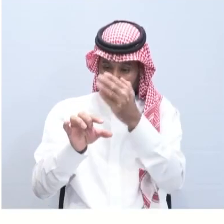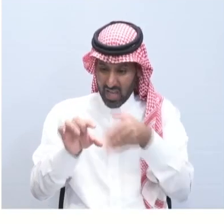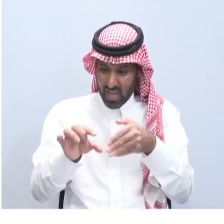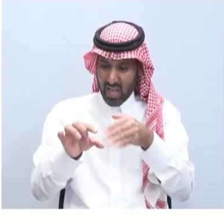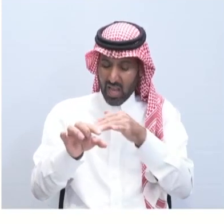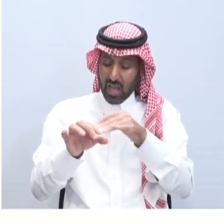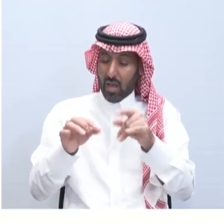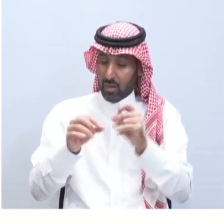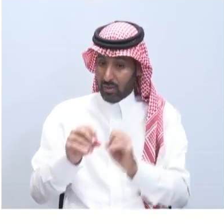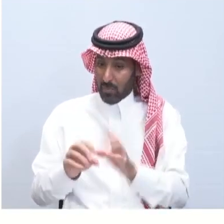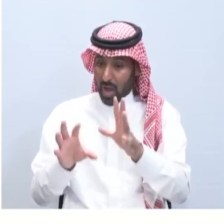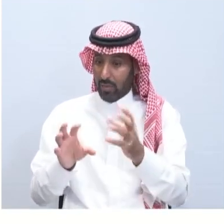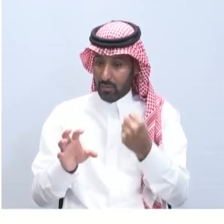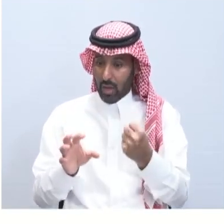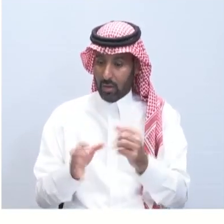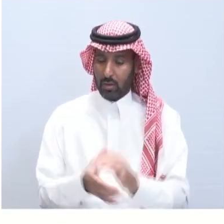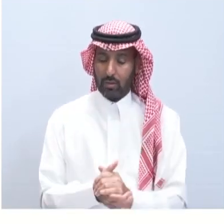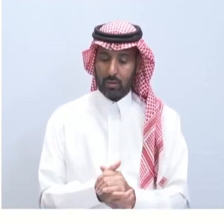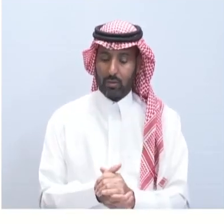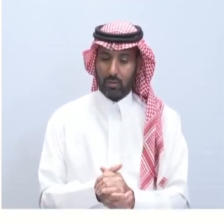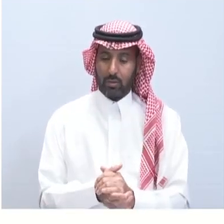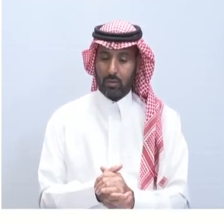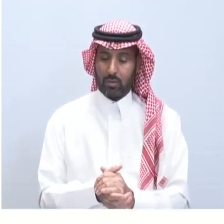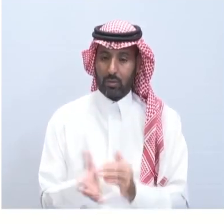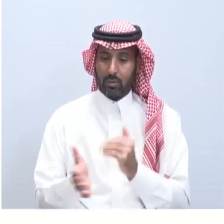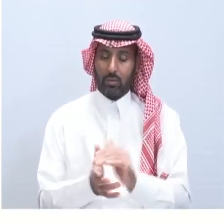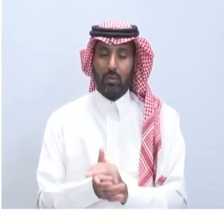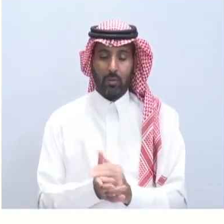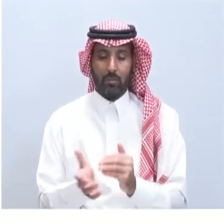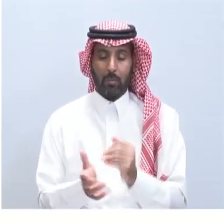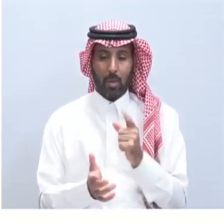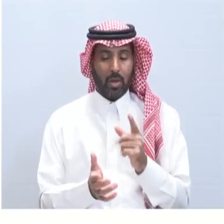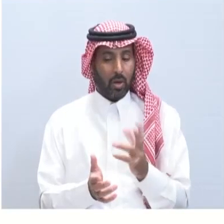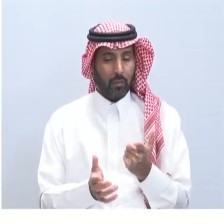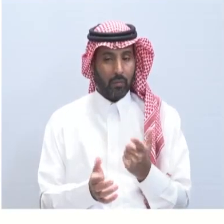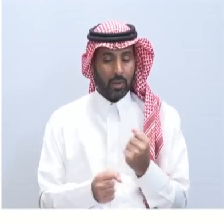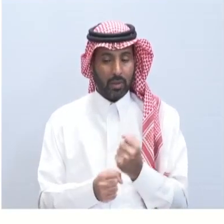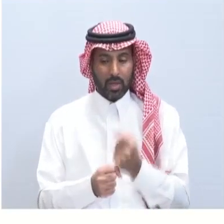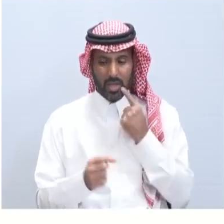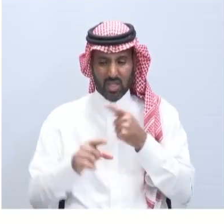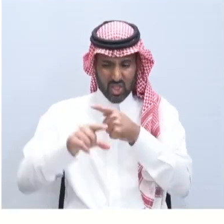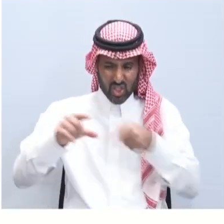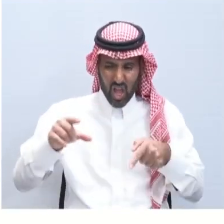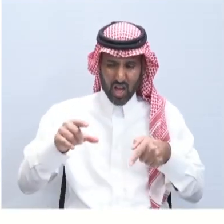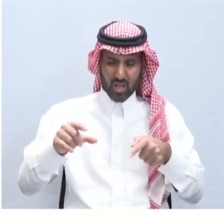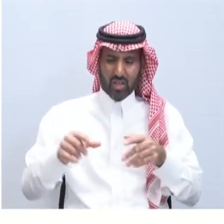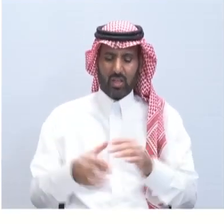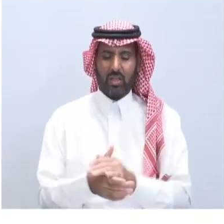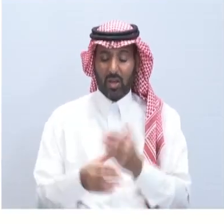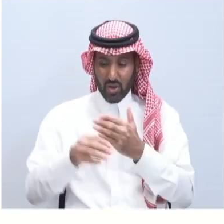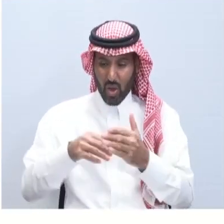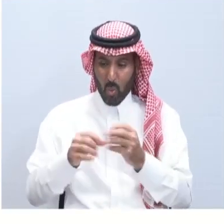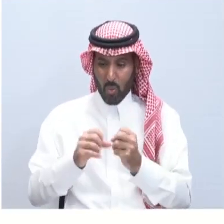انبعاث للطاقه للطاقه يحدث ما يعرف بالانشطار